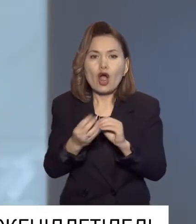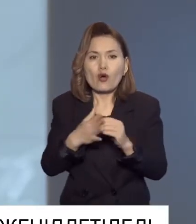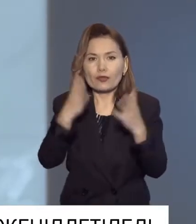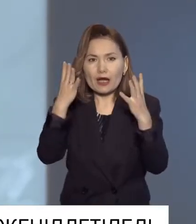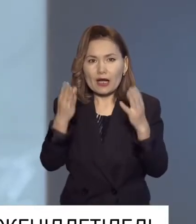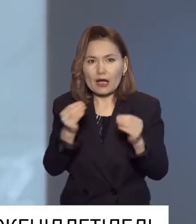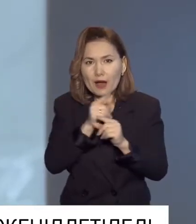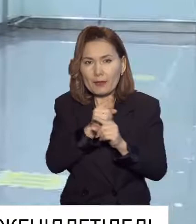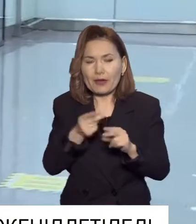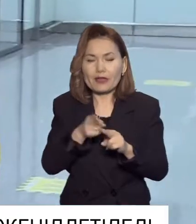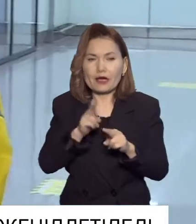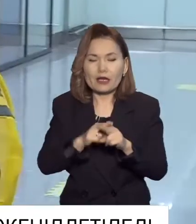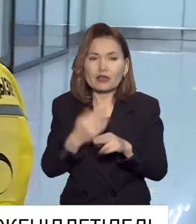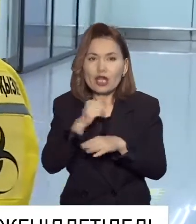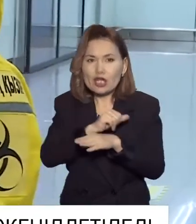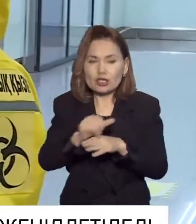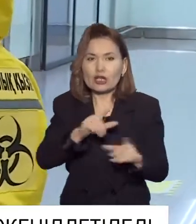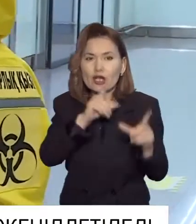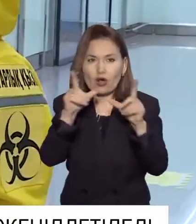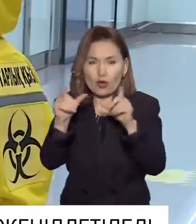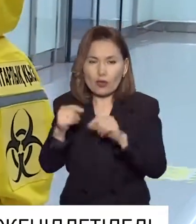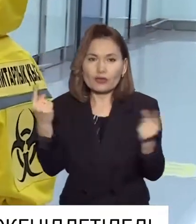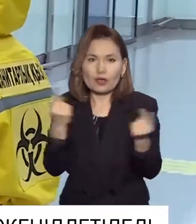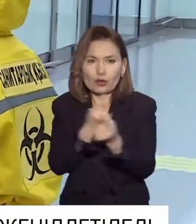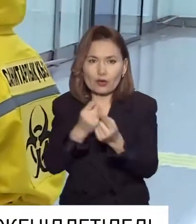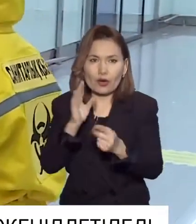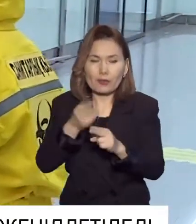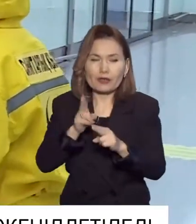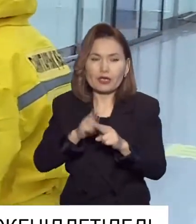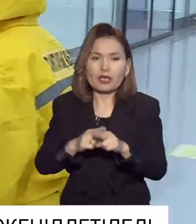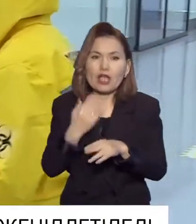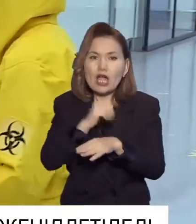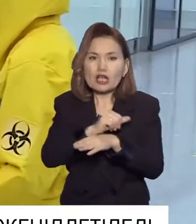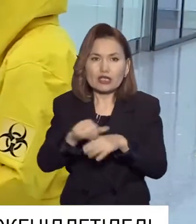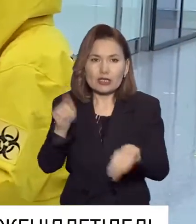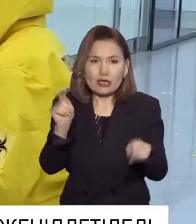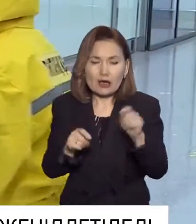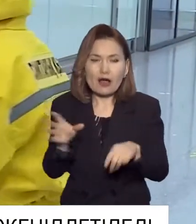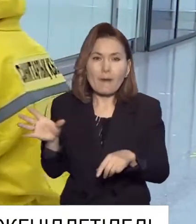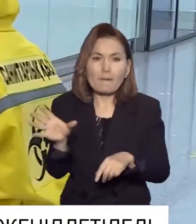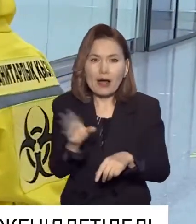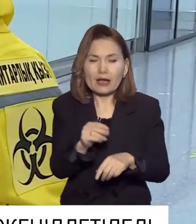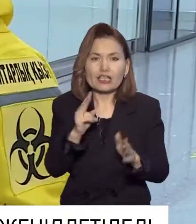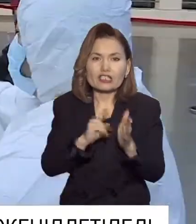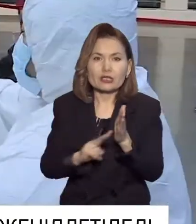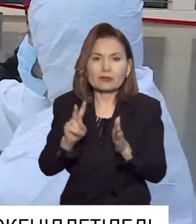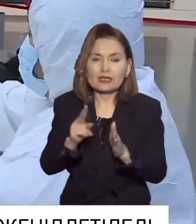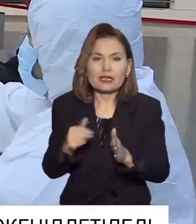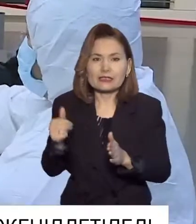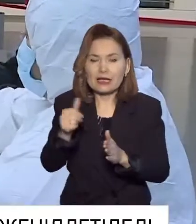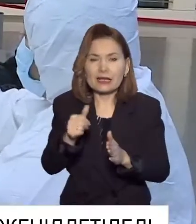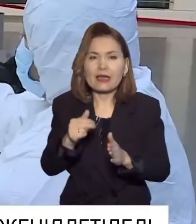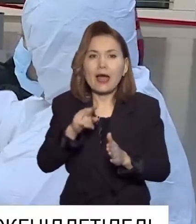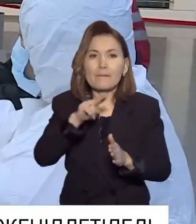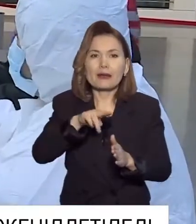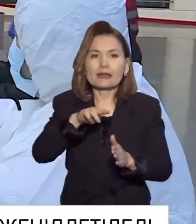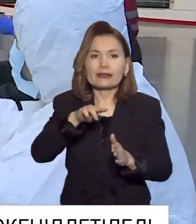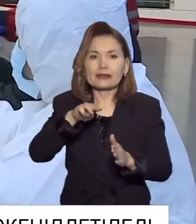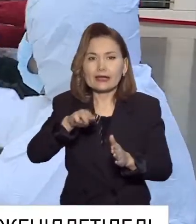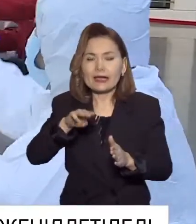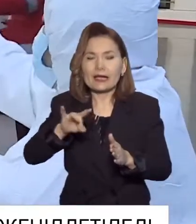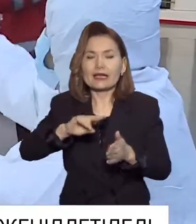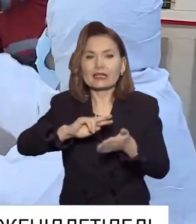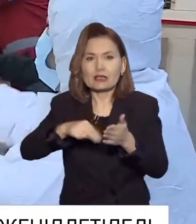күн аралығында шекара салады. Тек бір талап шетелден келгендердің барлығында 72 сағатқа жарамды ПТР нәтижесі болуы